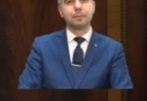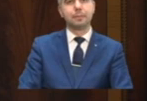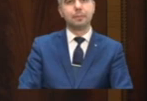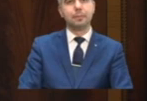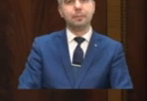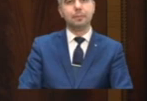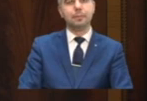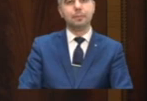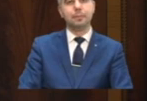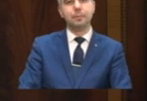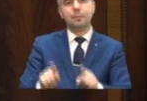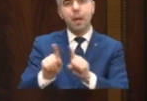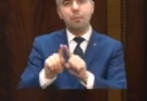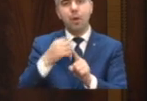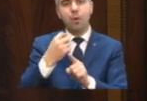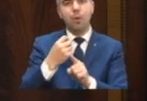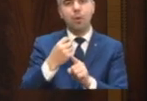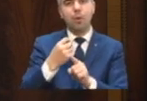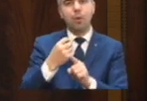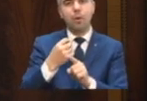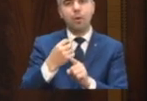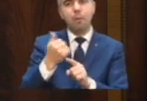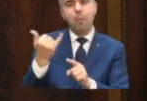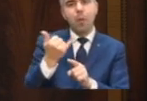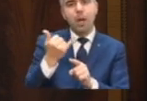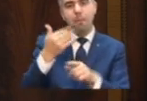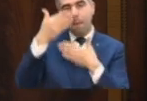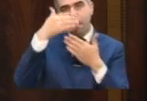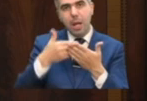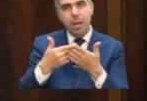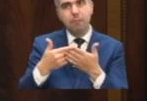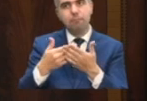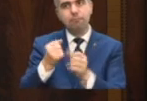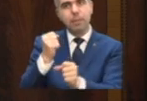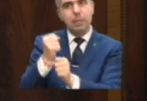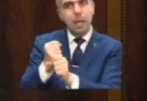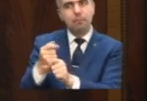قوة الاقتصاد المغربي وقوة النسيج